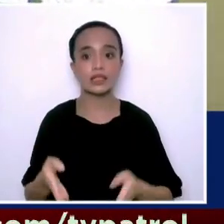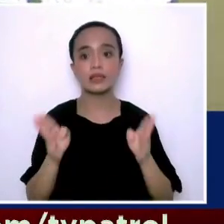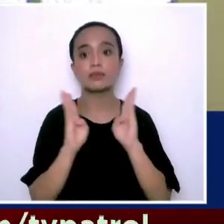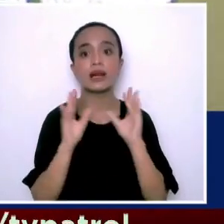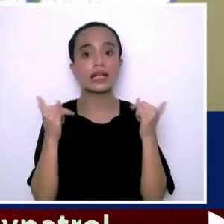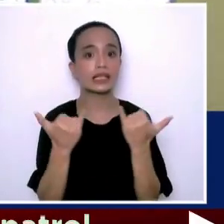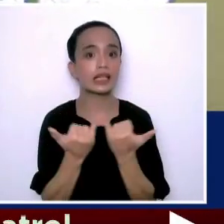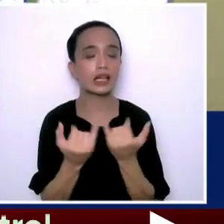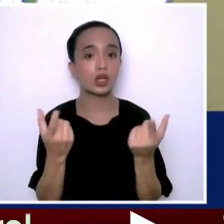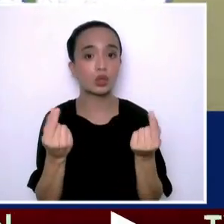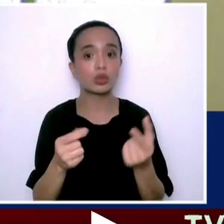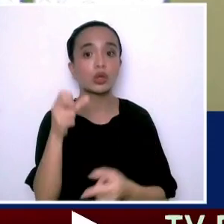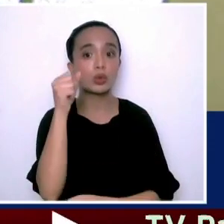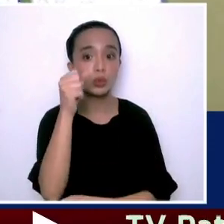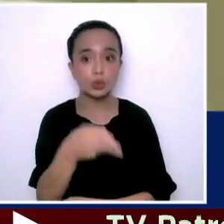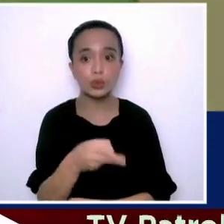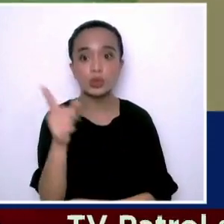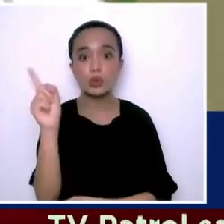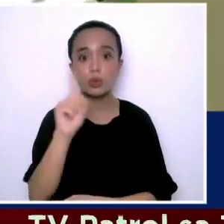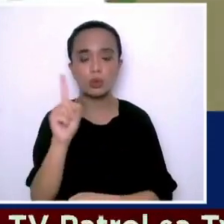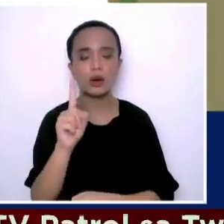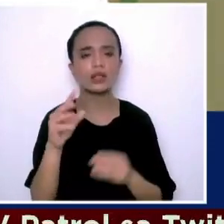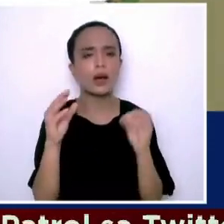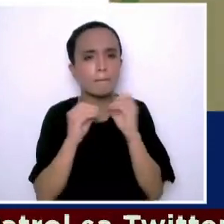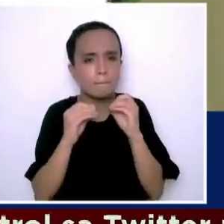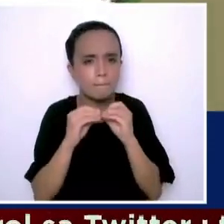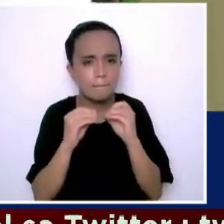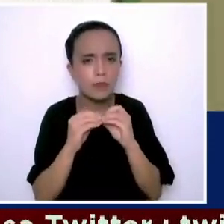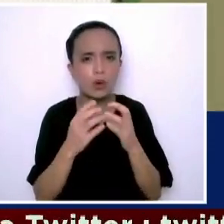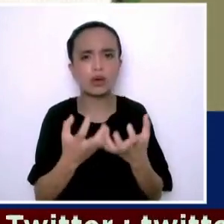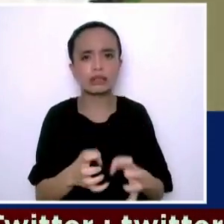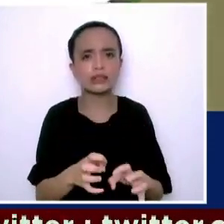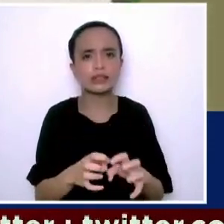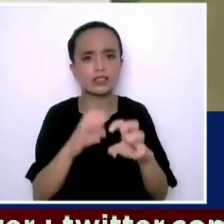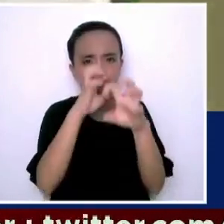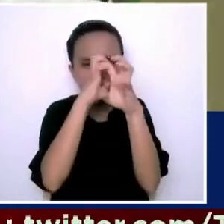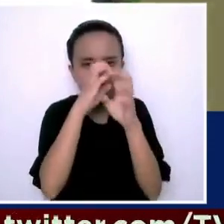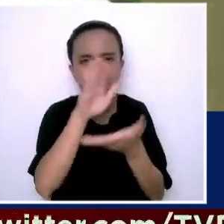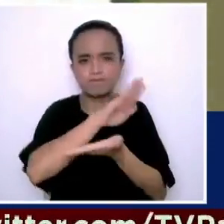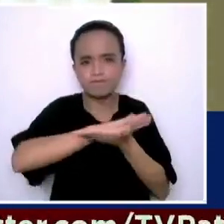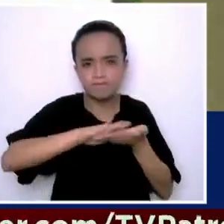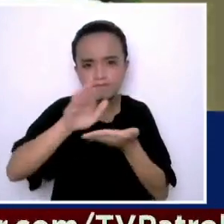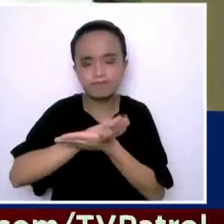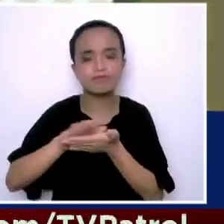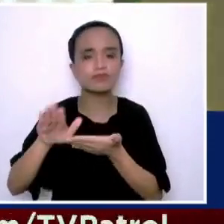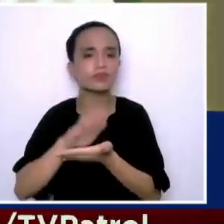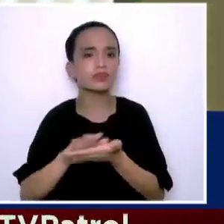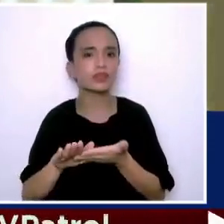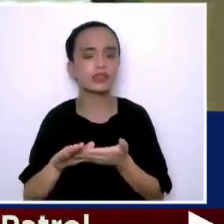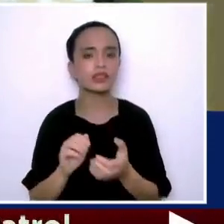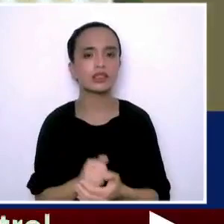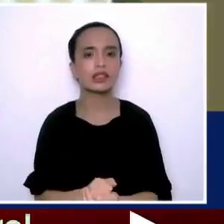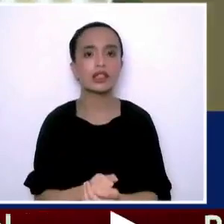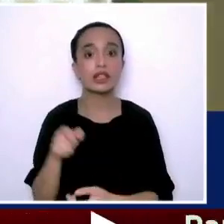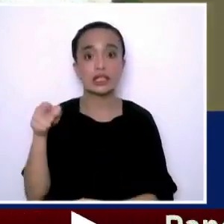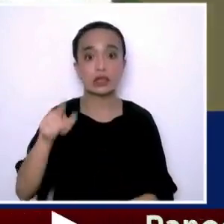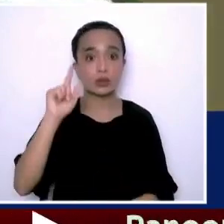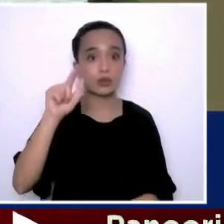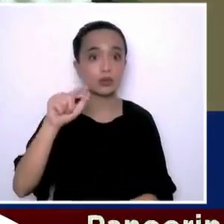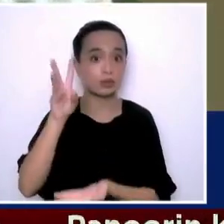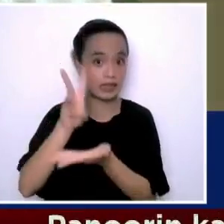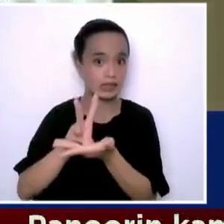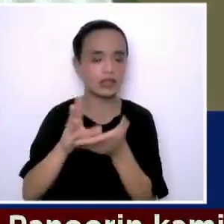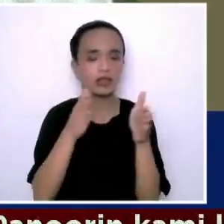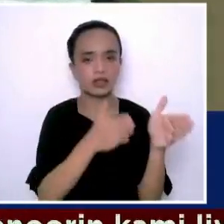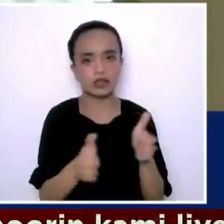para ipag-utos ang pagpapaigting ng paglilinis ng kapaligiran. Plano rin ng lungsod na magkaroon